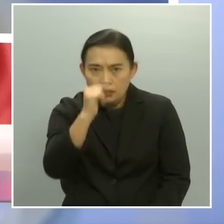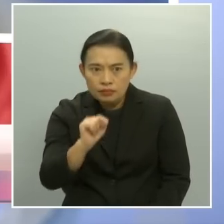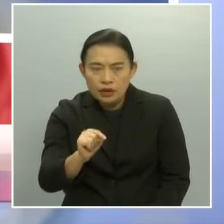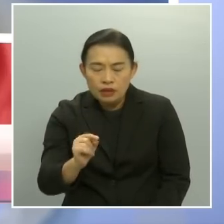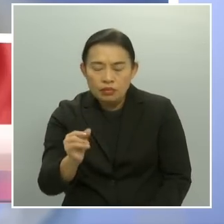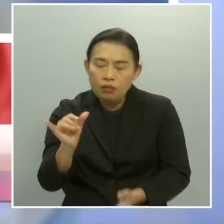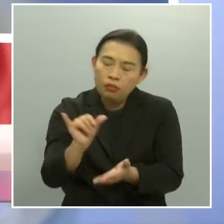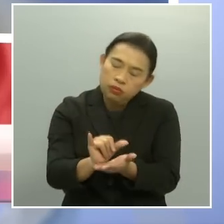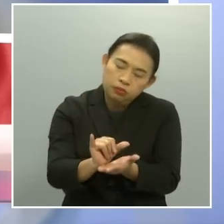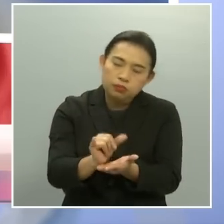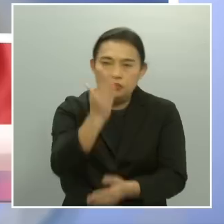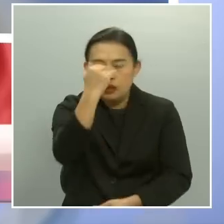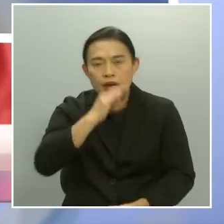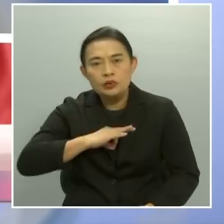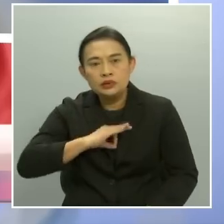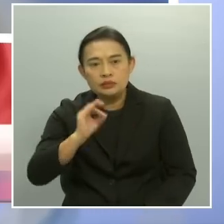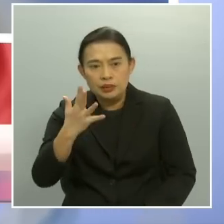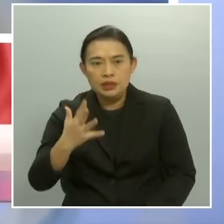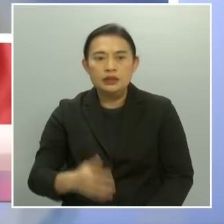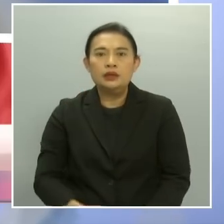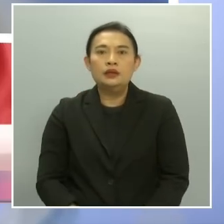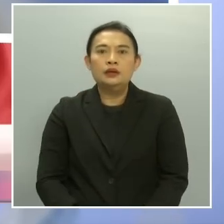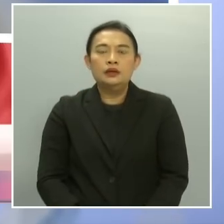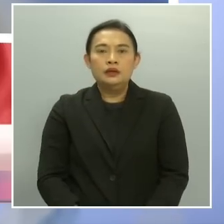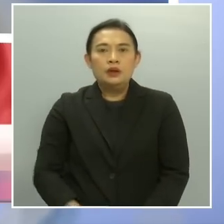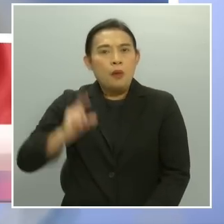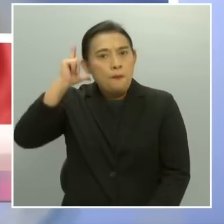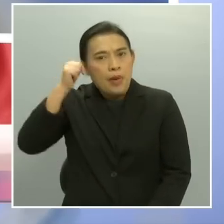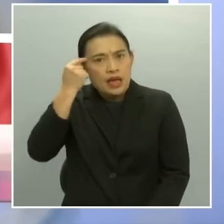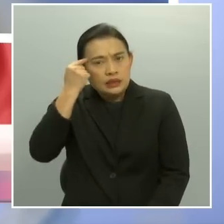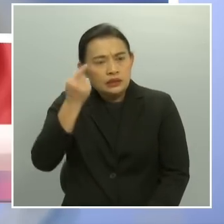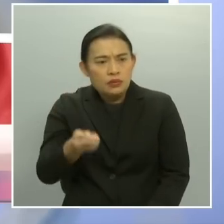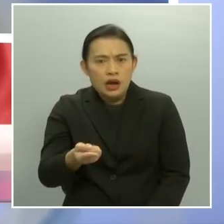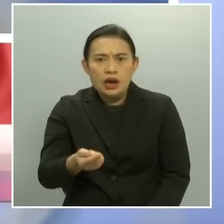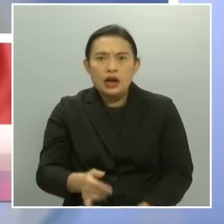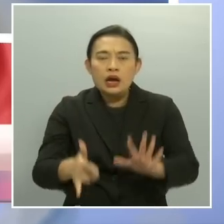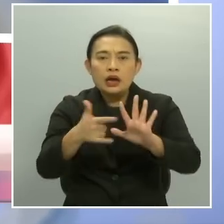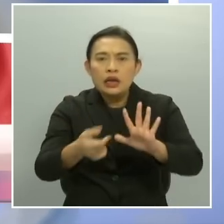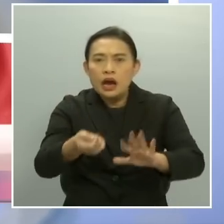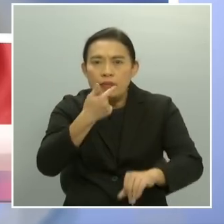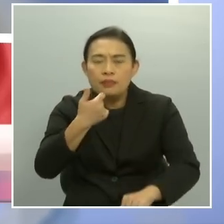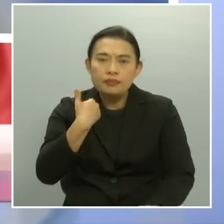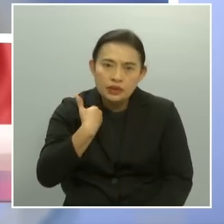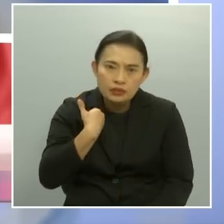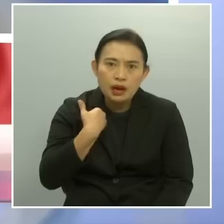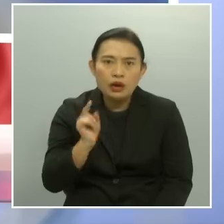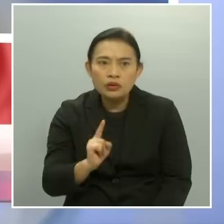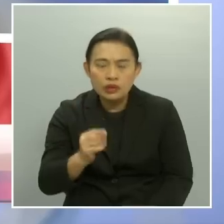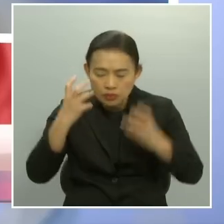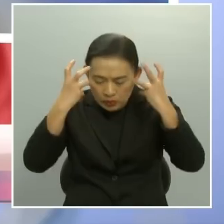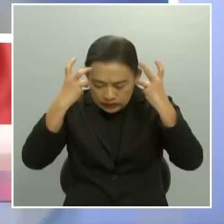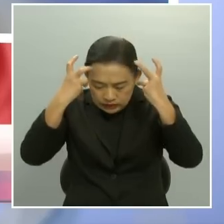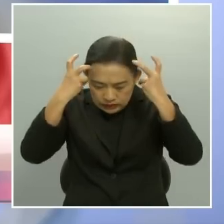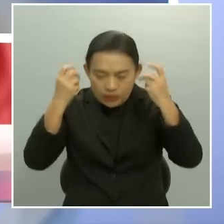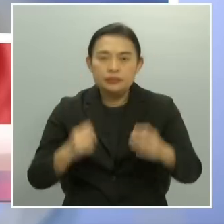บไปถึงไม่รู้สึกตัวอะไรอย่างนี้แม่ก็คิดว่าเอ๊ะเขาไปทานยาอะไรหรือเปล่ายังไงหรือเปล่าเพราะเขาเครียดมากอะไรแบ